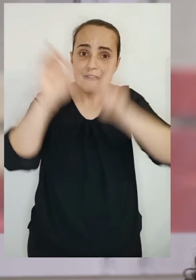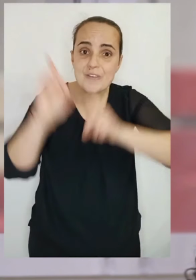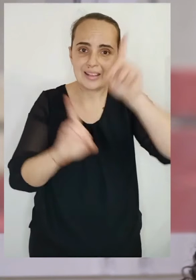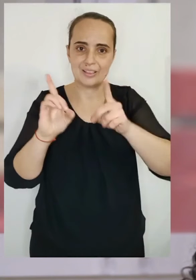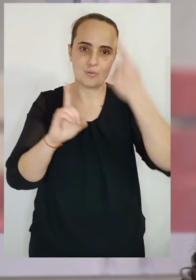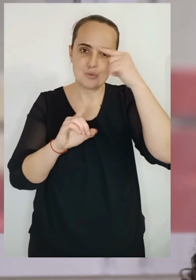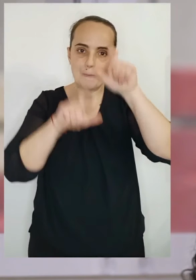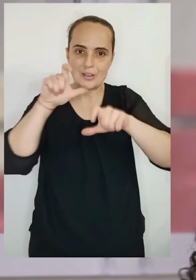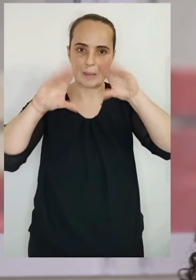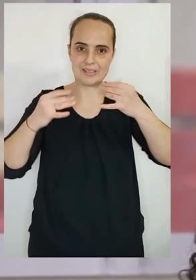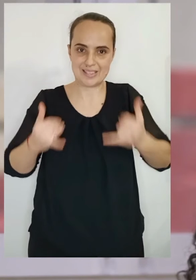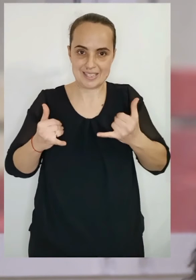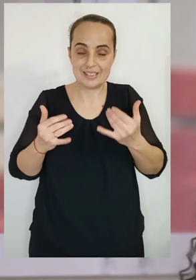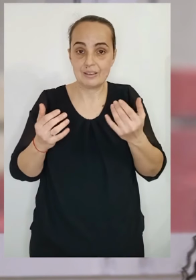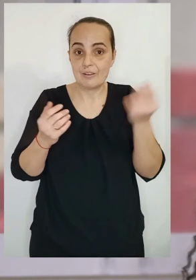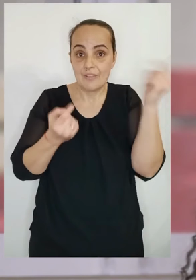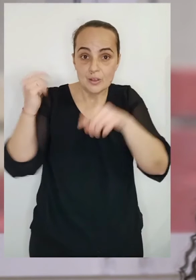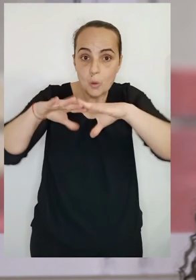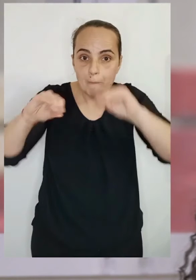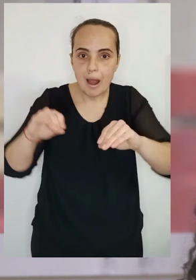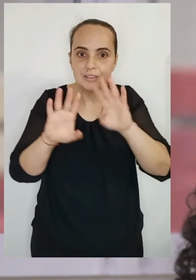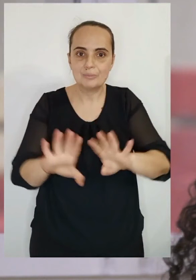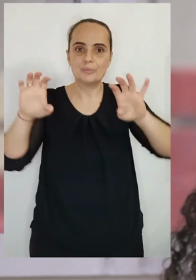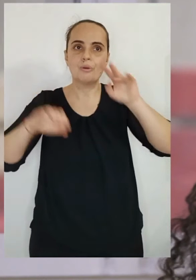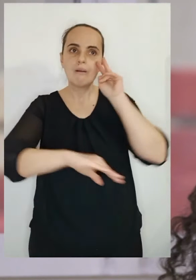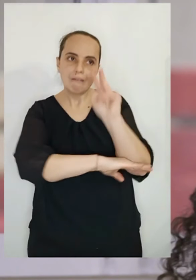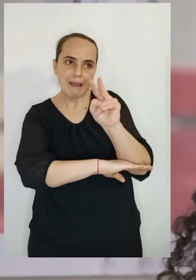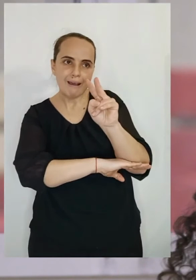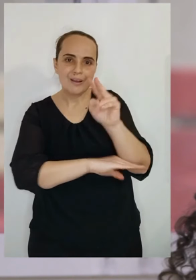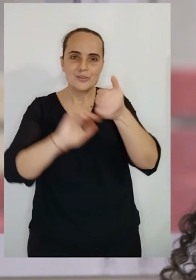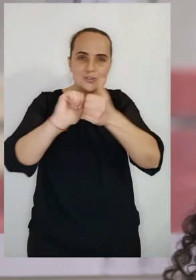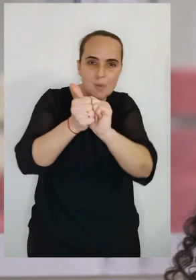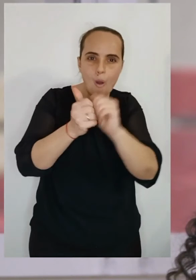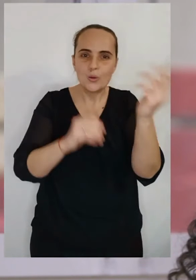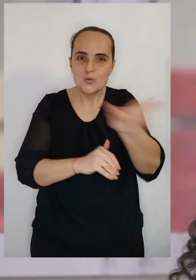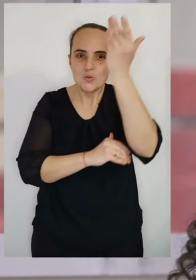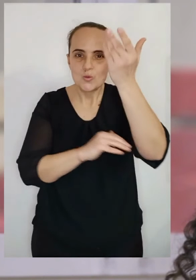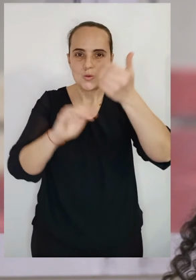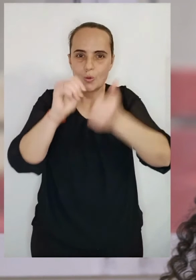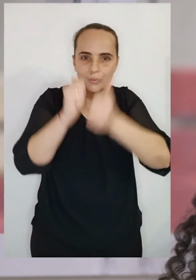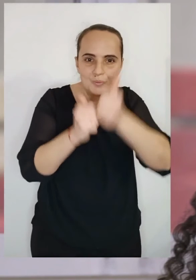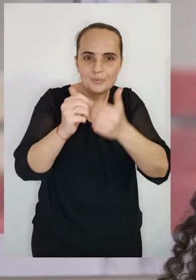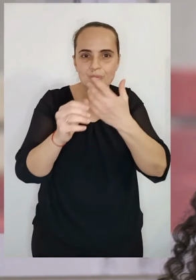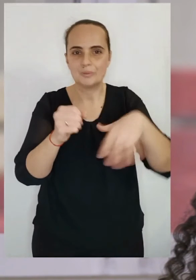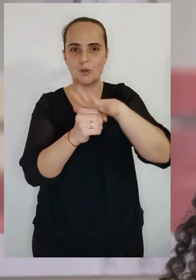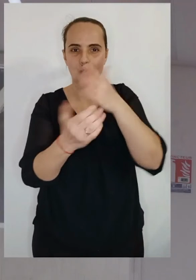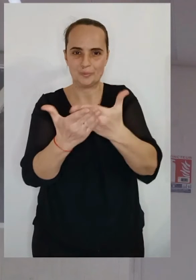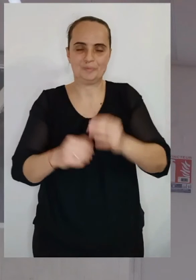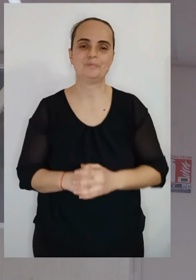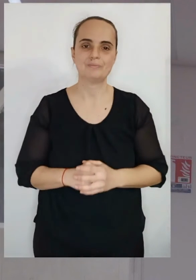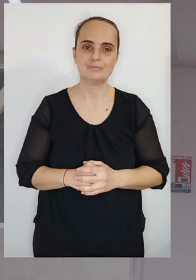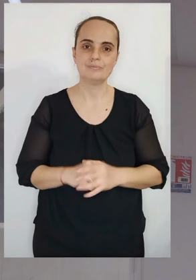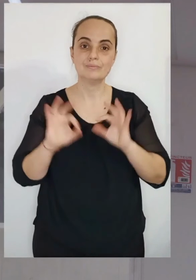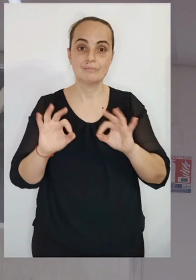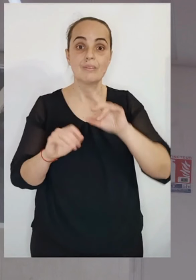fête pour les Avignonnaises et les Avignonnais qui viendraient voir ces moments de sport et de sport d'excellence et de compétition en l'occurrence. Alors je vais vous